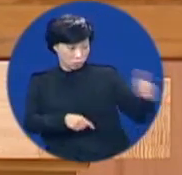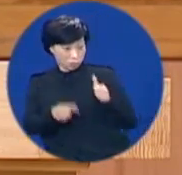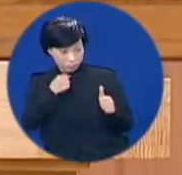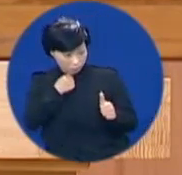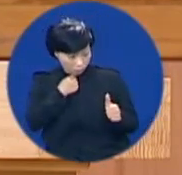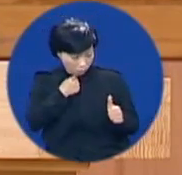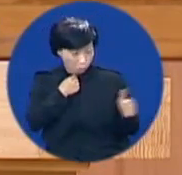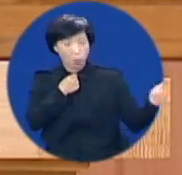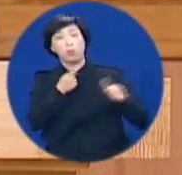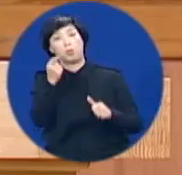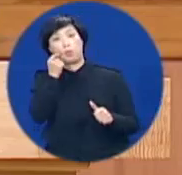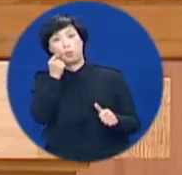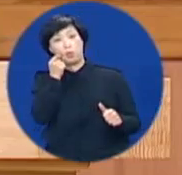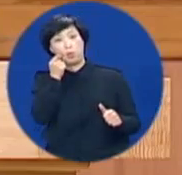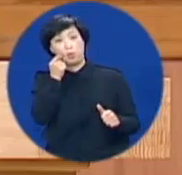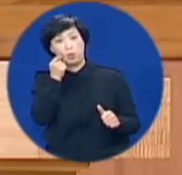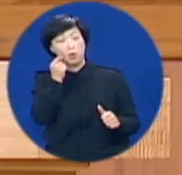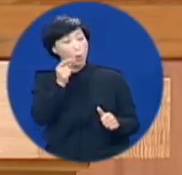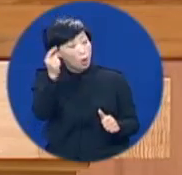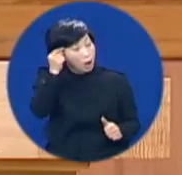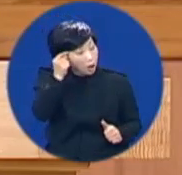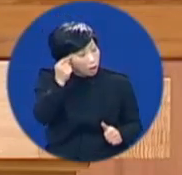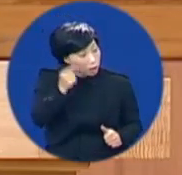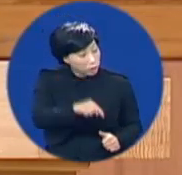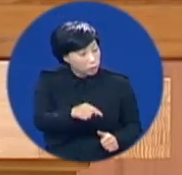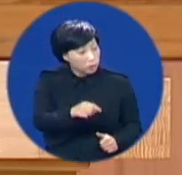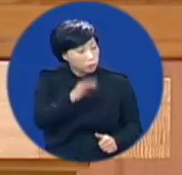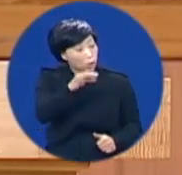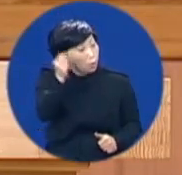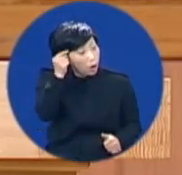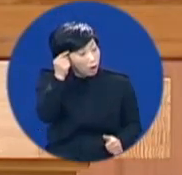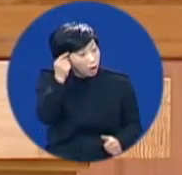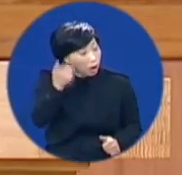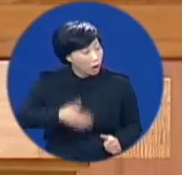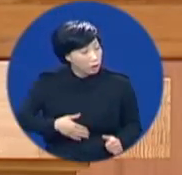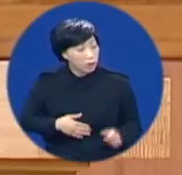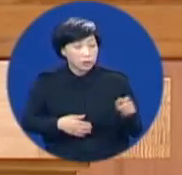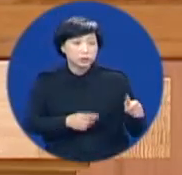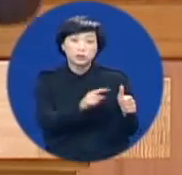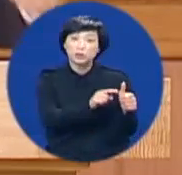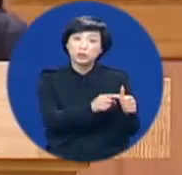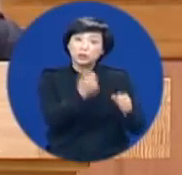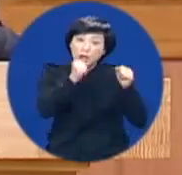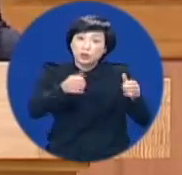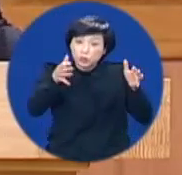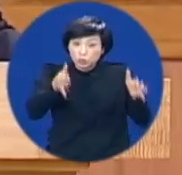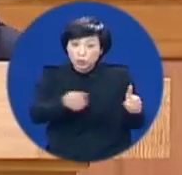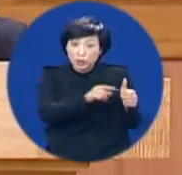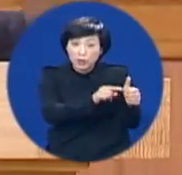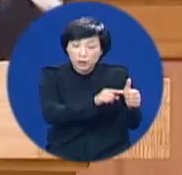오고 싶어도 못 와. 뭐 때문에 못 오는 줄 아냐? 네가 세상에 살았을 때